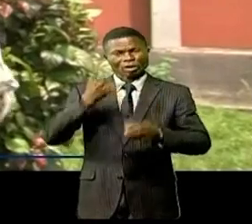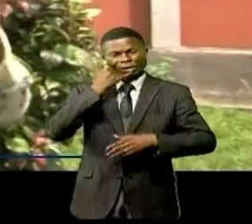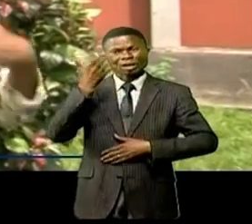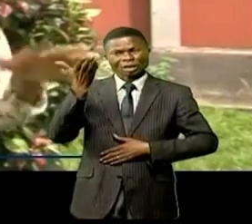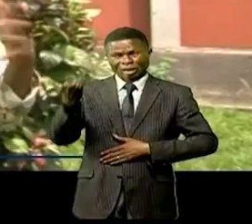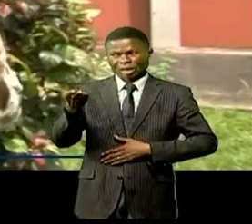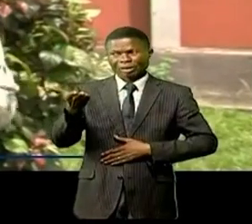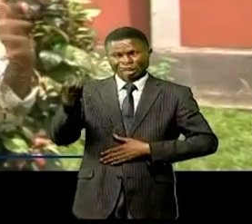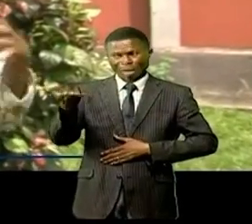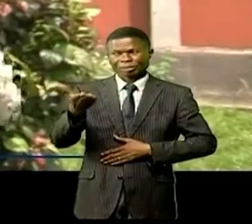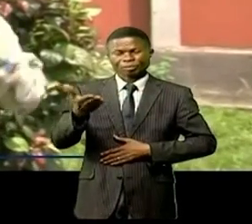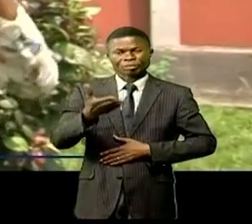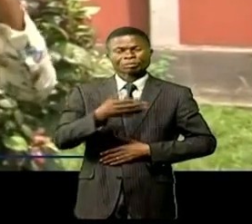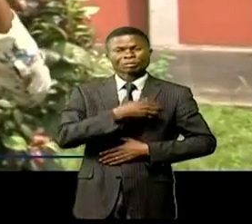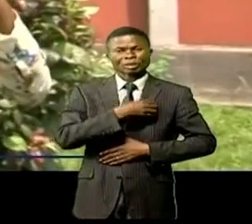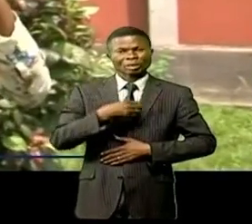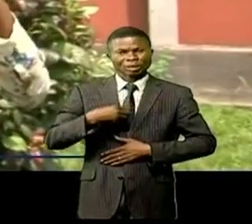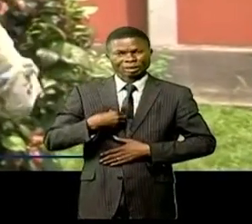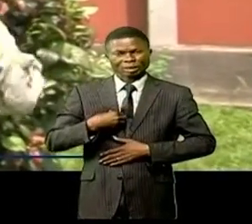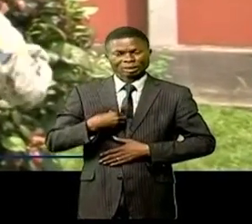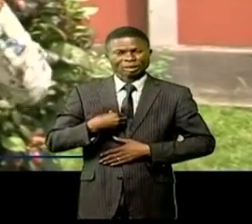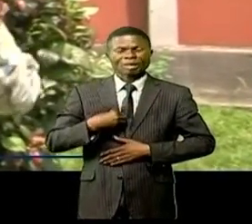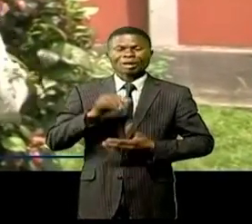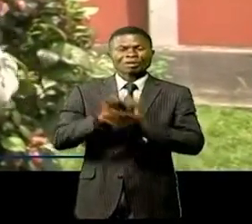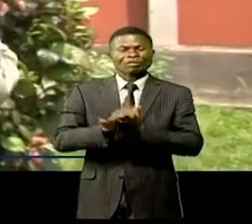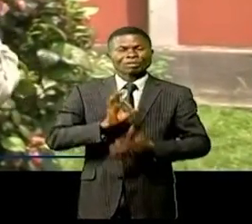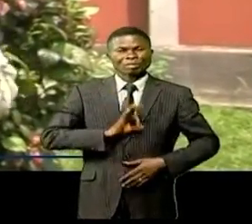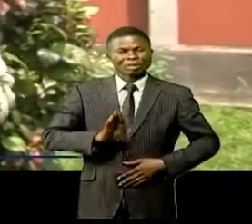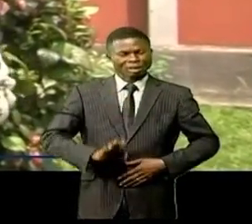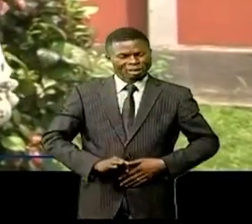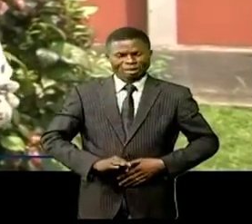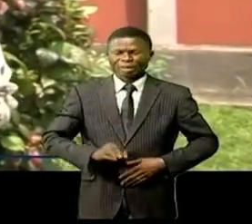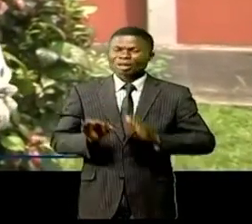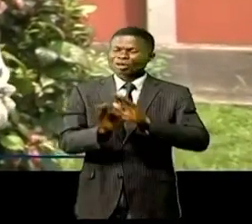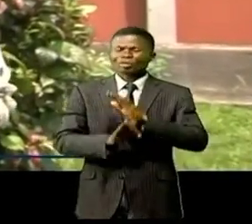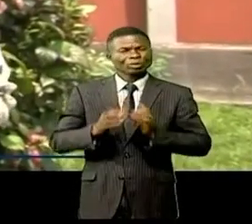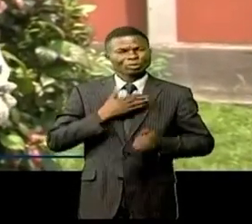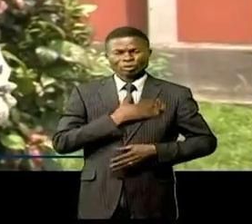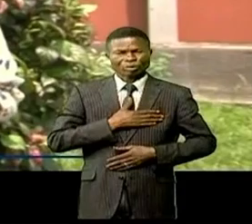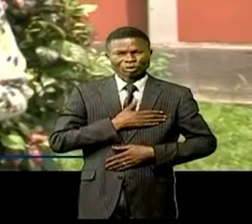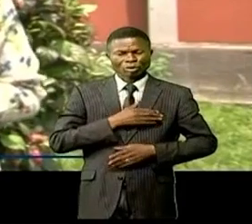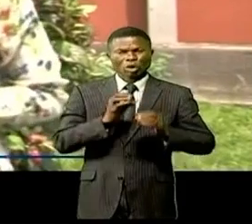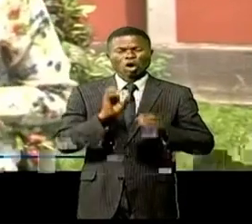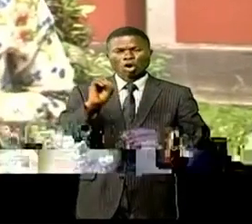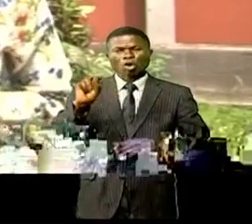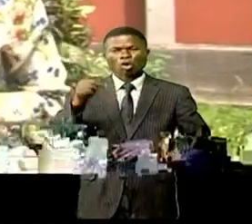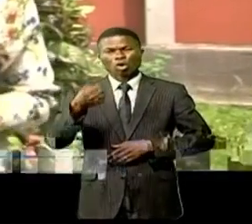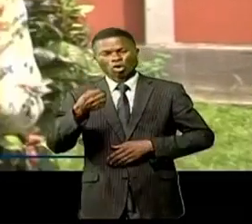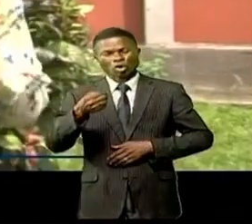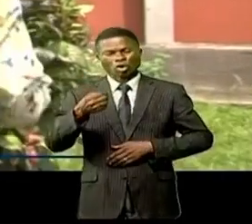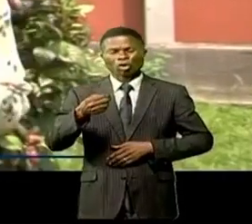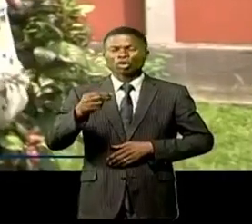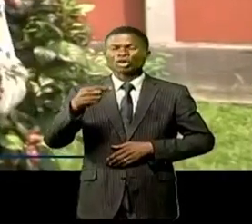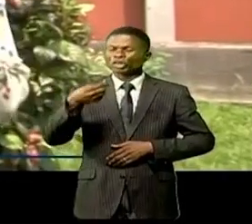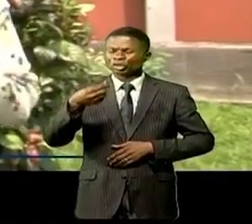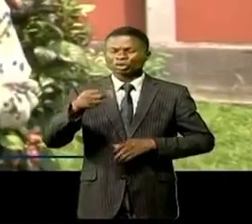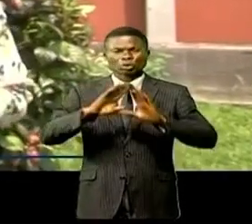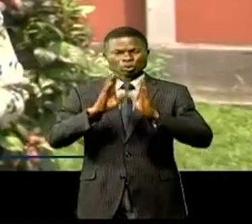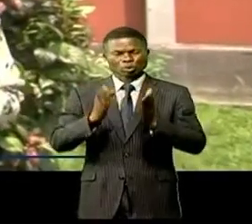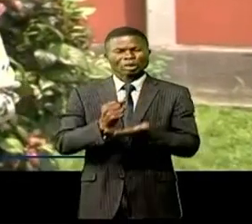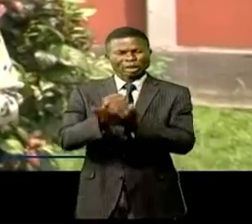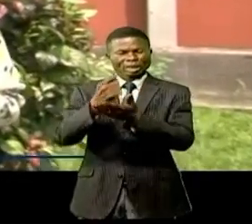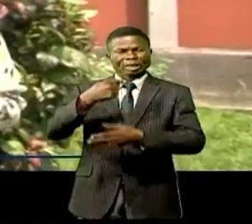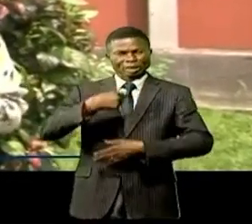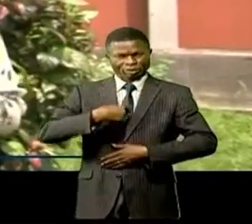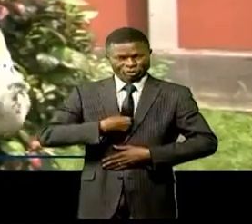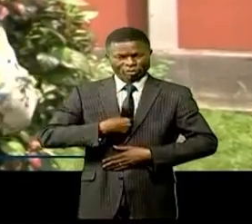affiché. Maman Denise Nyakero et sa fondation, les organisations non gouvernementales, aidez-moi pour